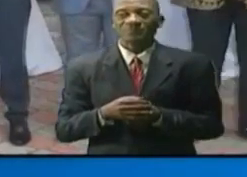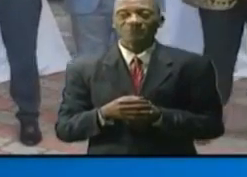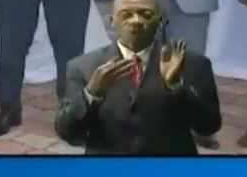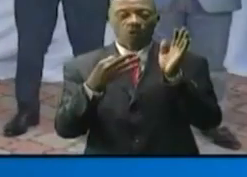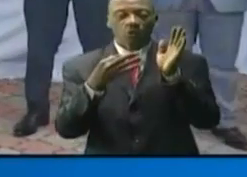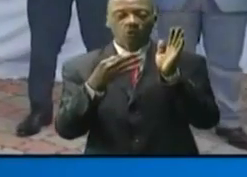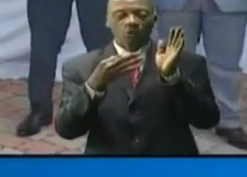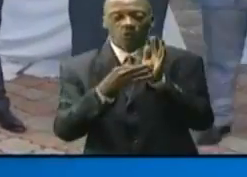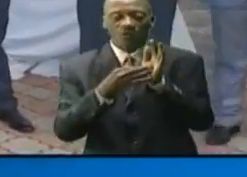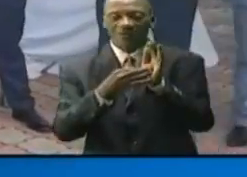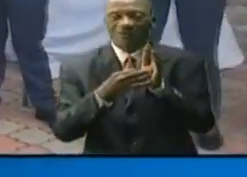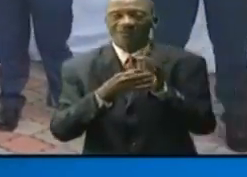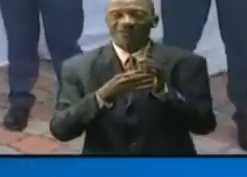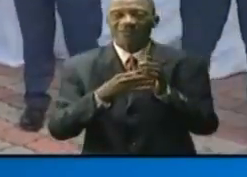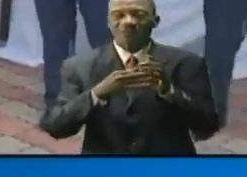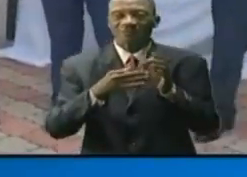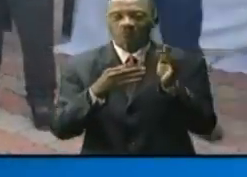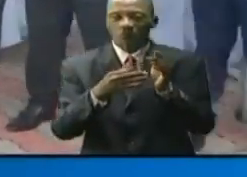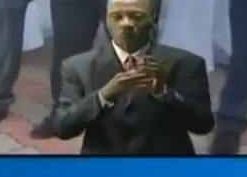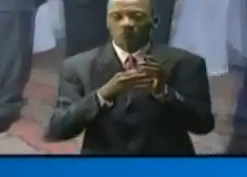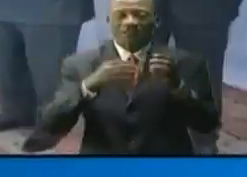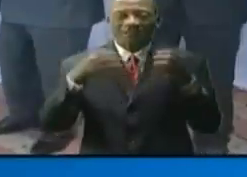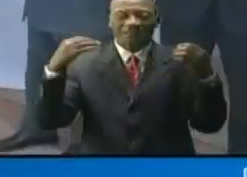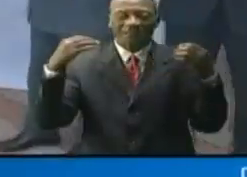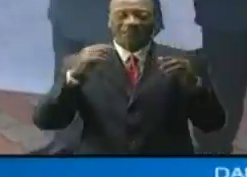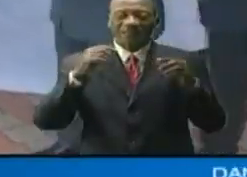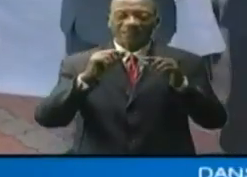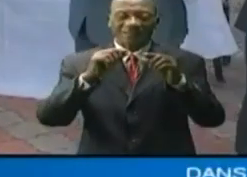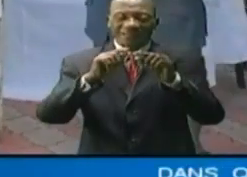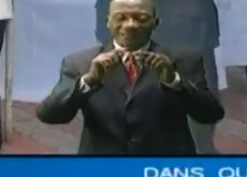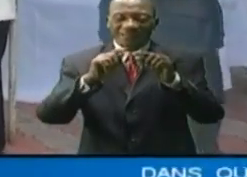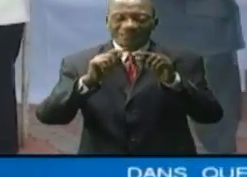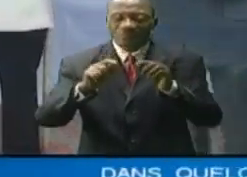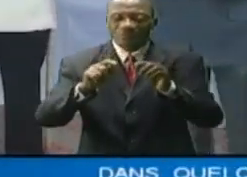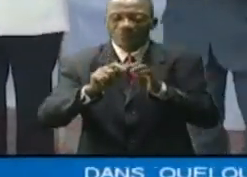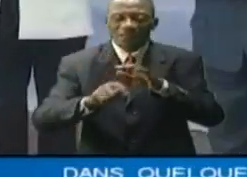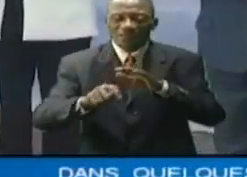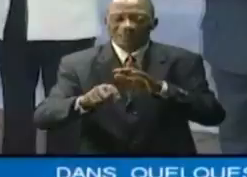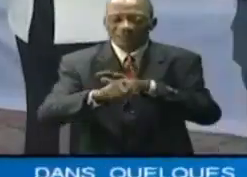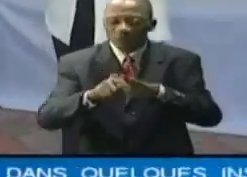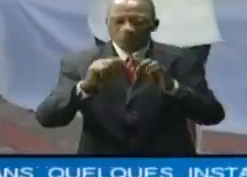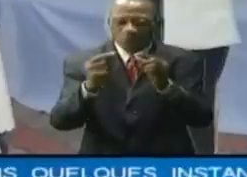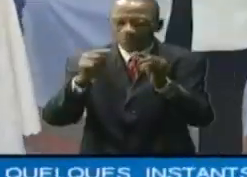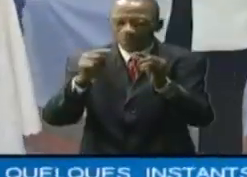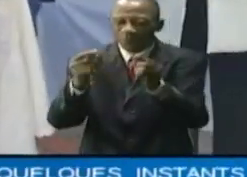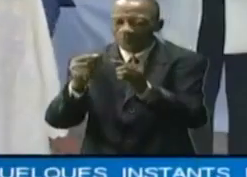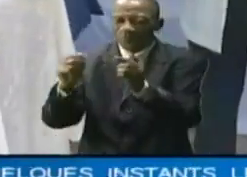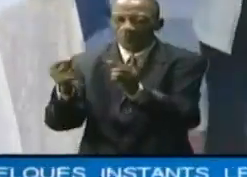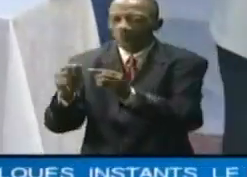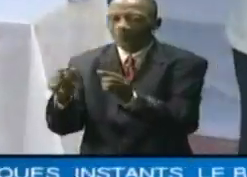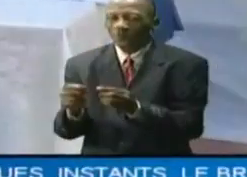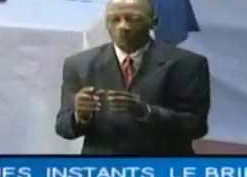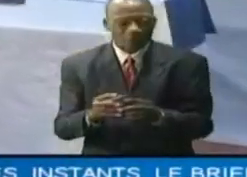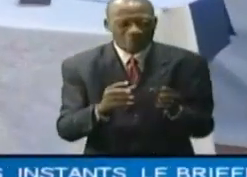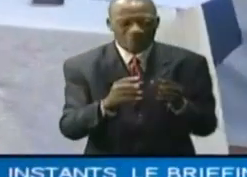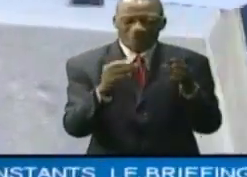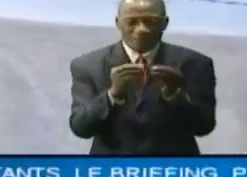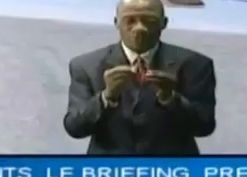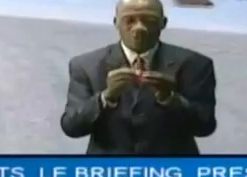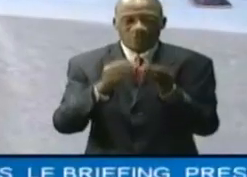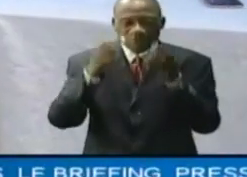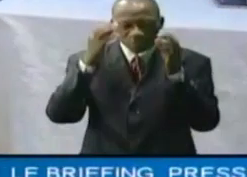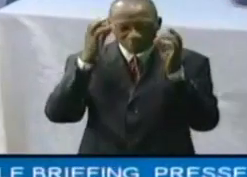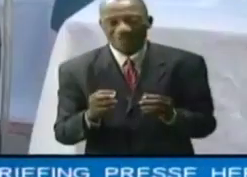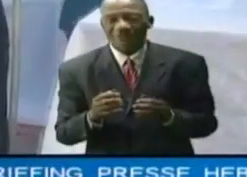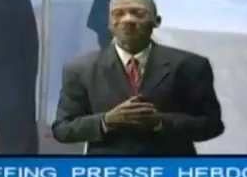occupées par les Bahemba, décident alors de pallier par des actions de lobbying au niveau national. Nous voulons